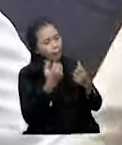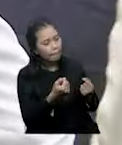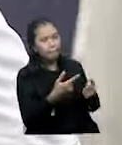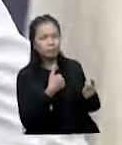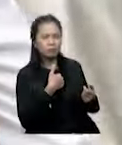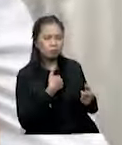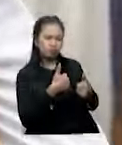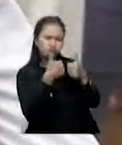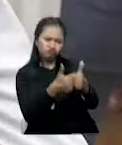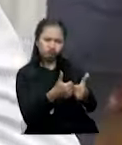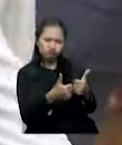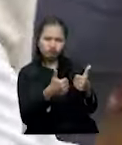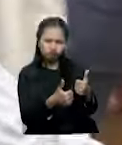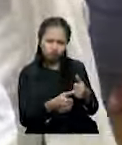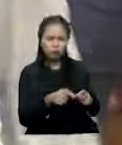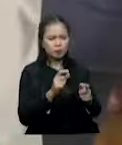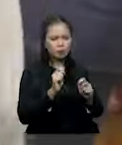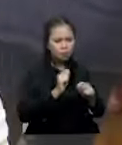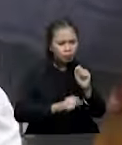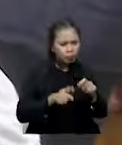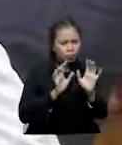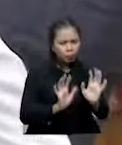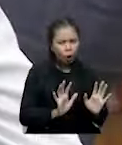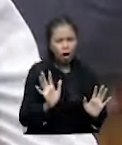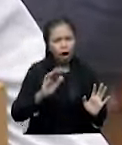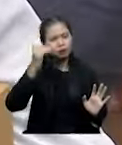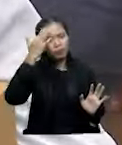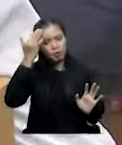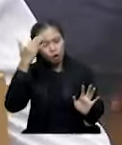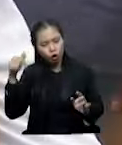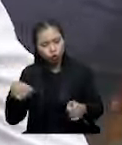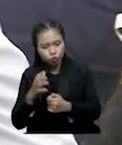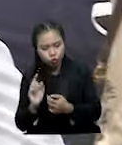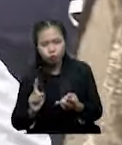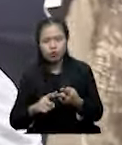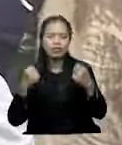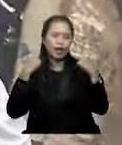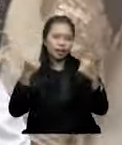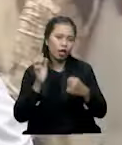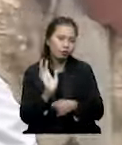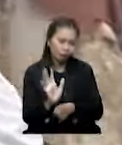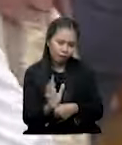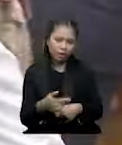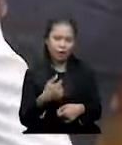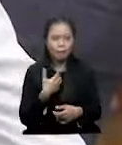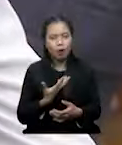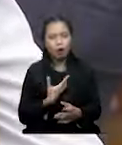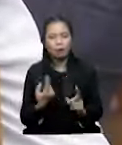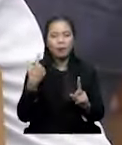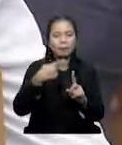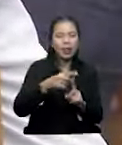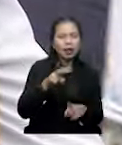nambah lagi gitu, kesehatan udah, minyak udah, kalau boleh tuh apa sih